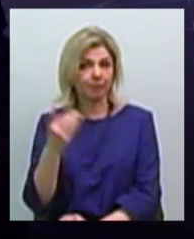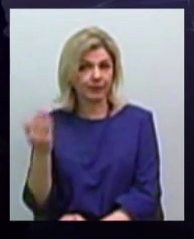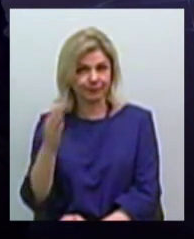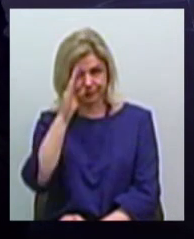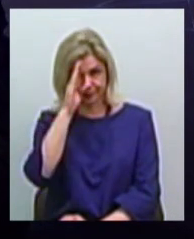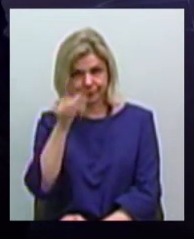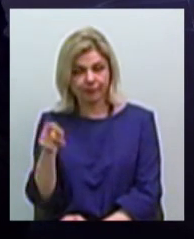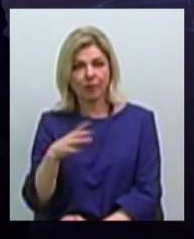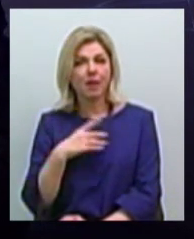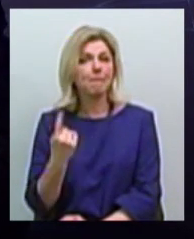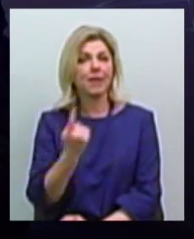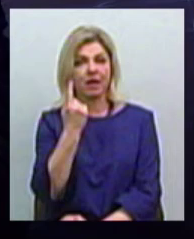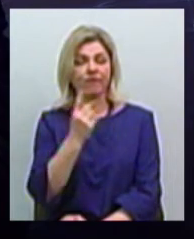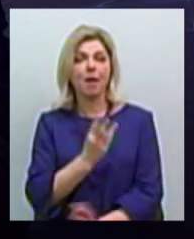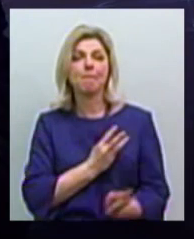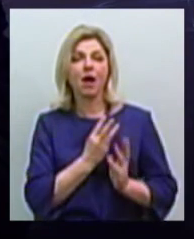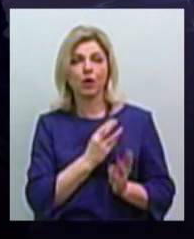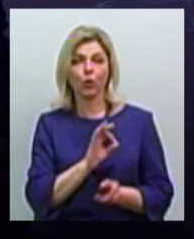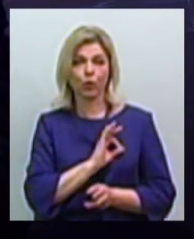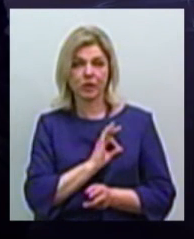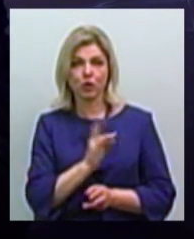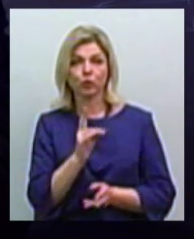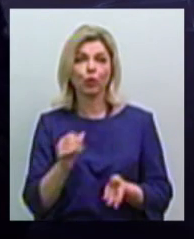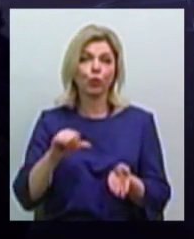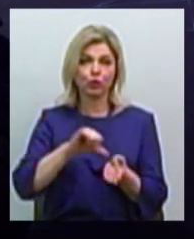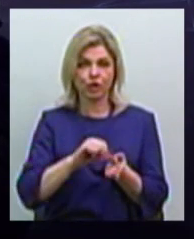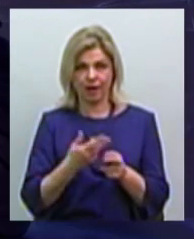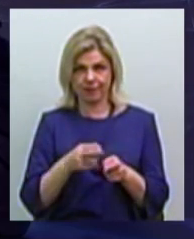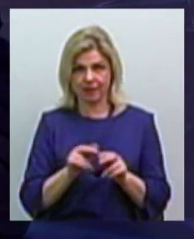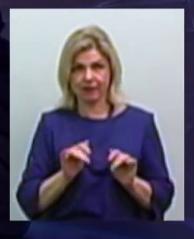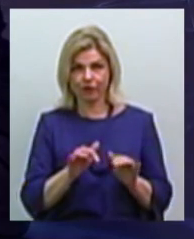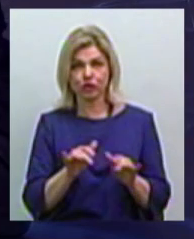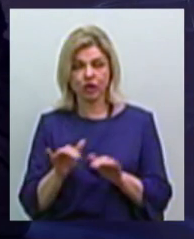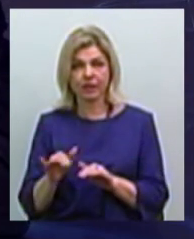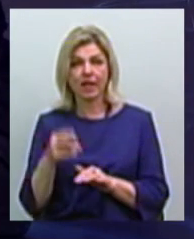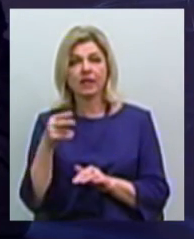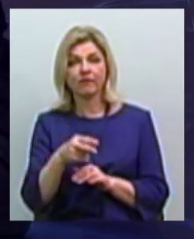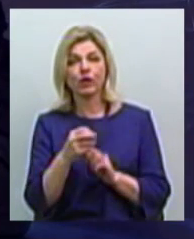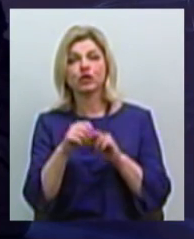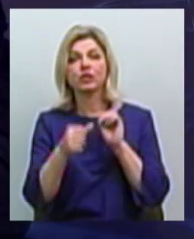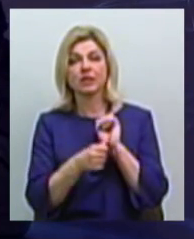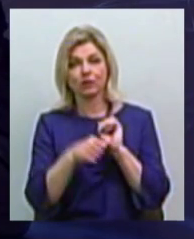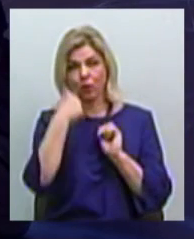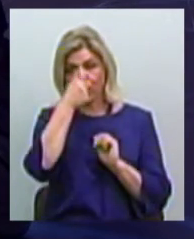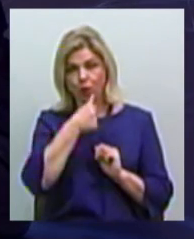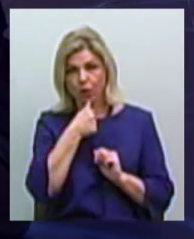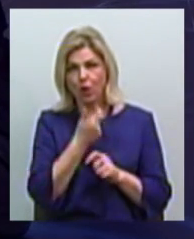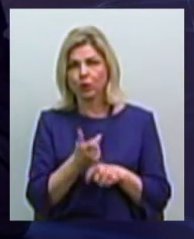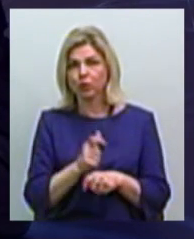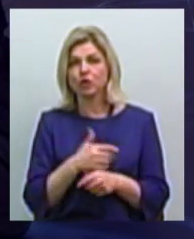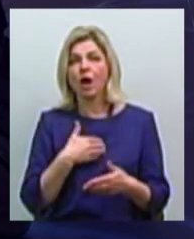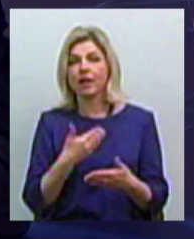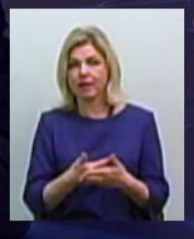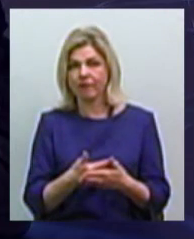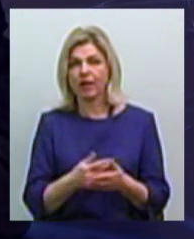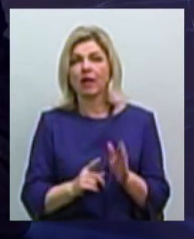був одним з перших параюристів, хто доєднався до цього руху. Ще з 2016 року дуже активно